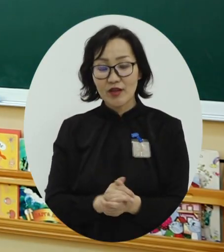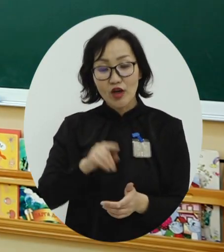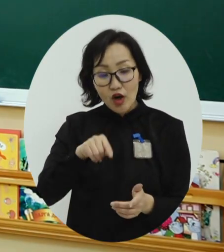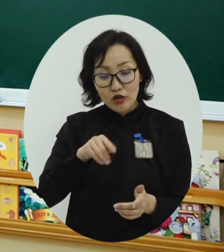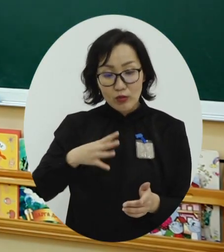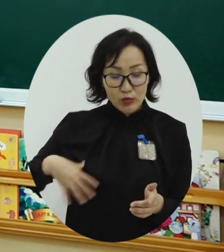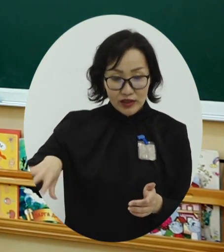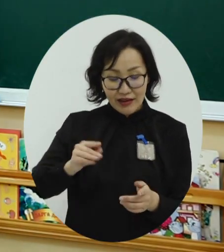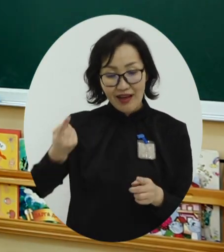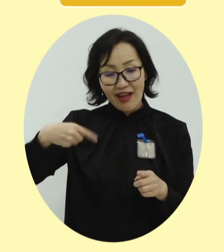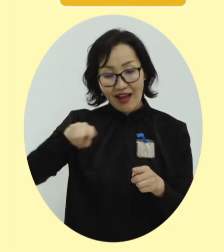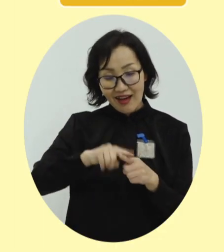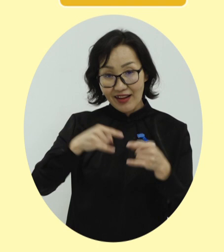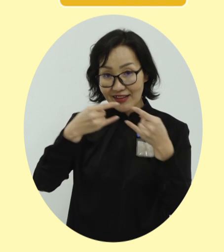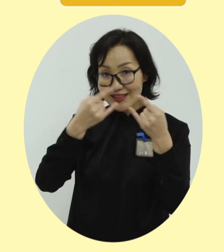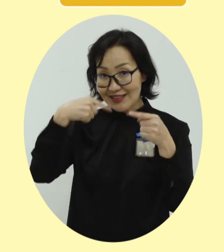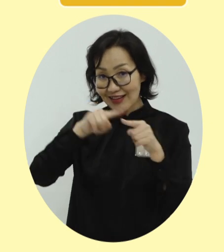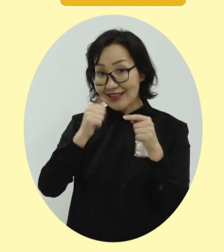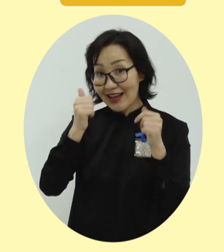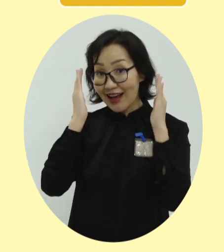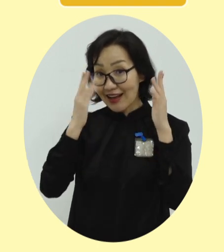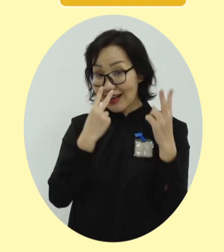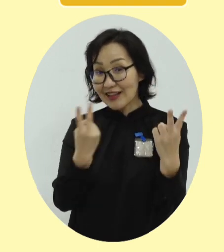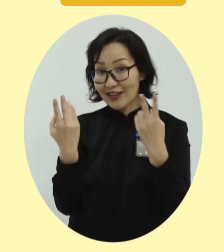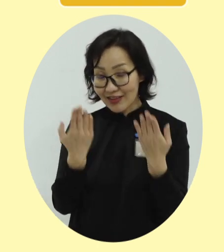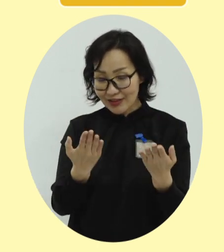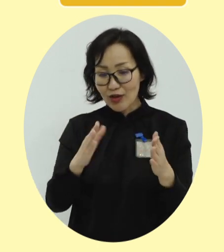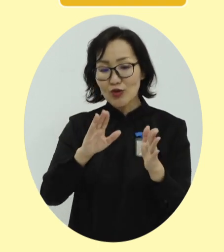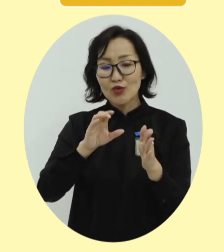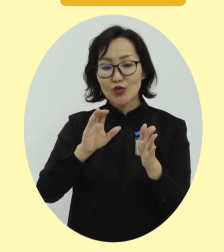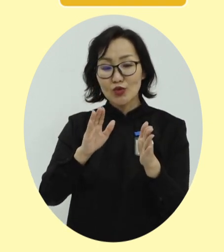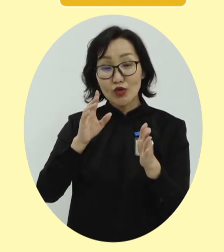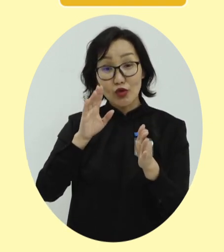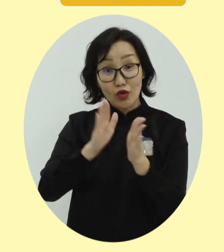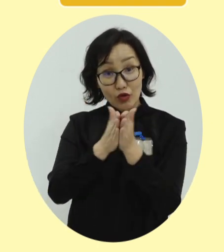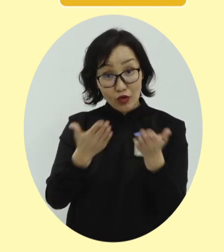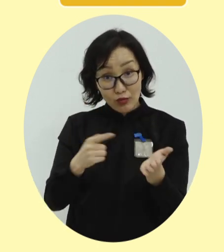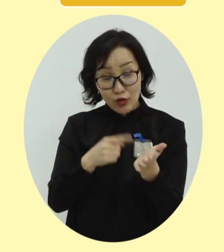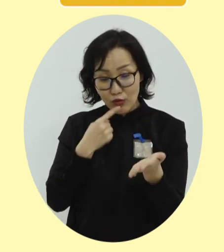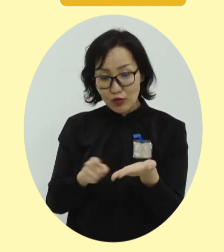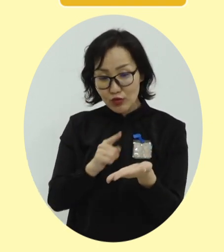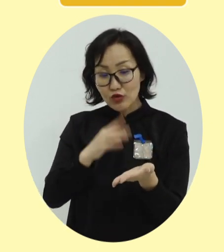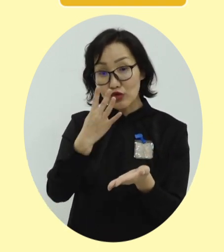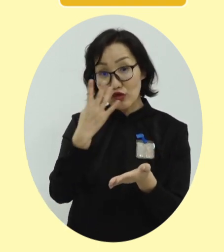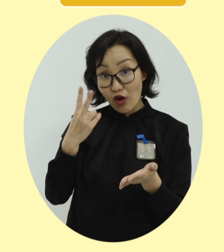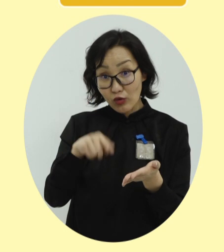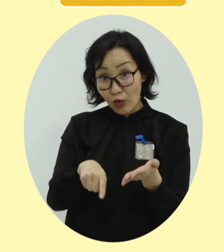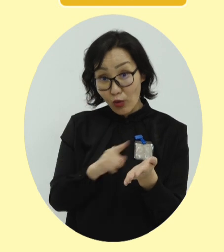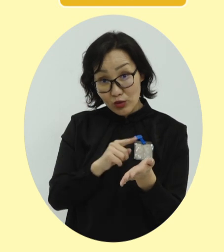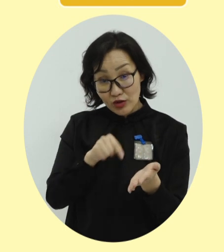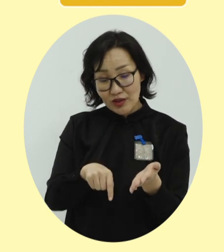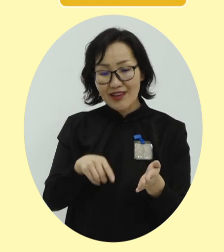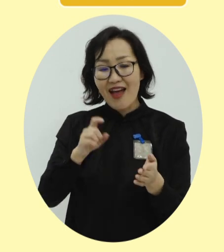За, тэгвэл одоо бүгдээрээ ахаад дэлгэцэнд анхаарлаа хандуулаарай. Сургачгийн 42 дугаар хуудсанд байгаа Алюнагийн бичсэн